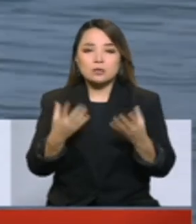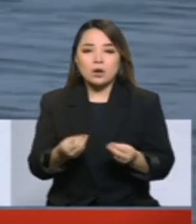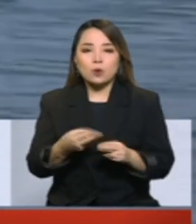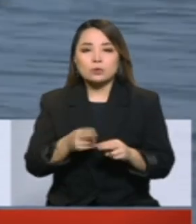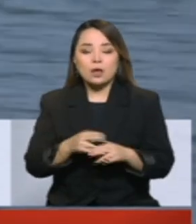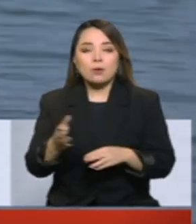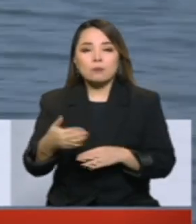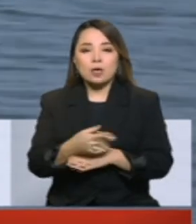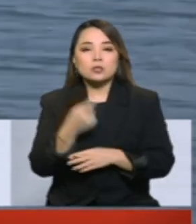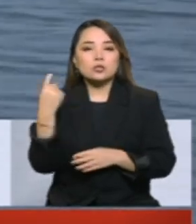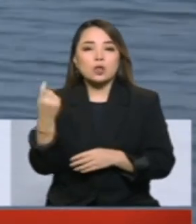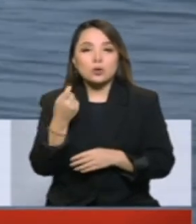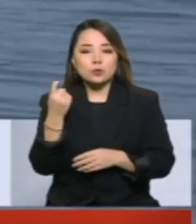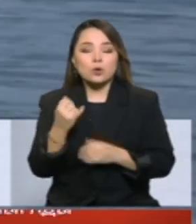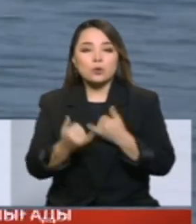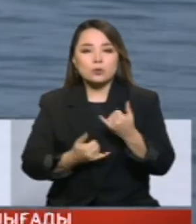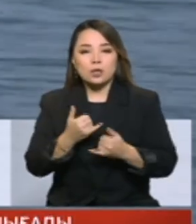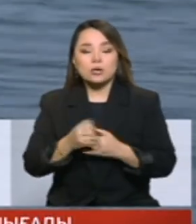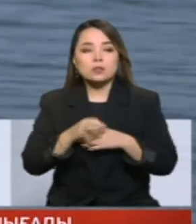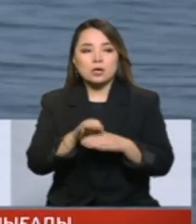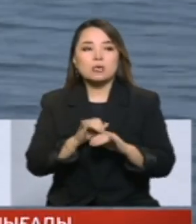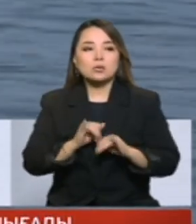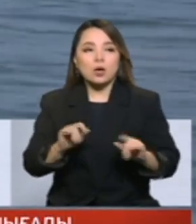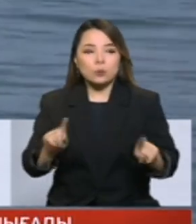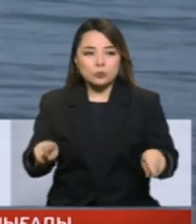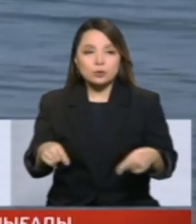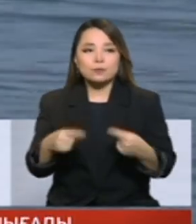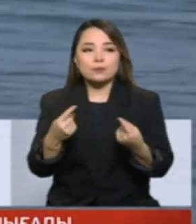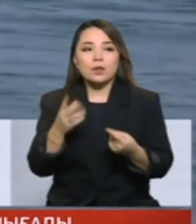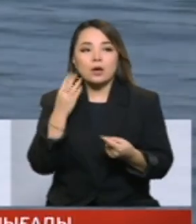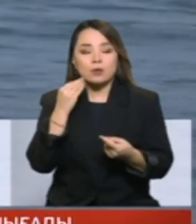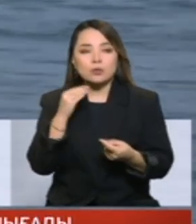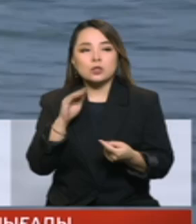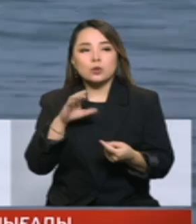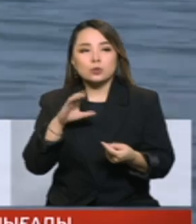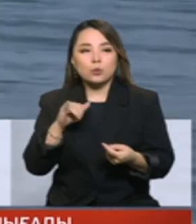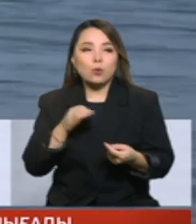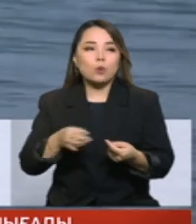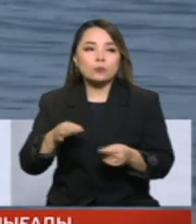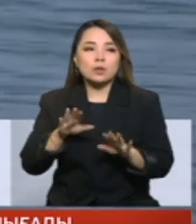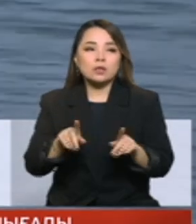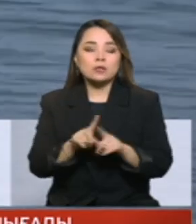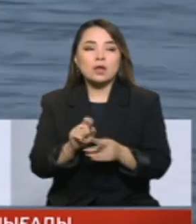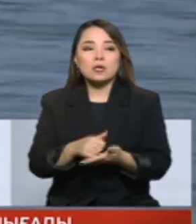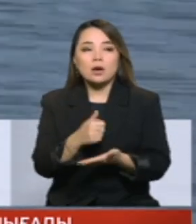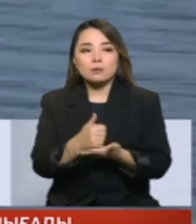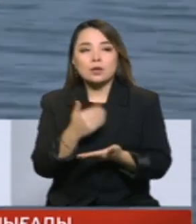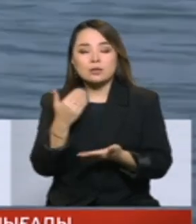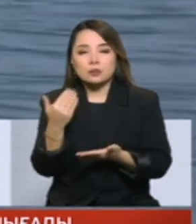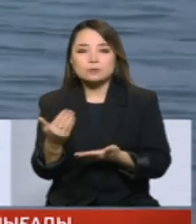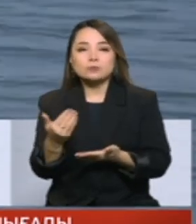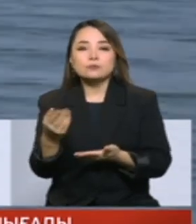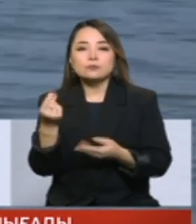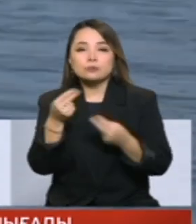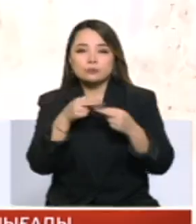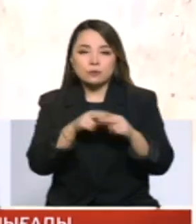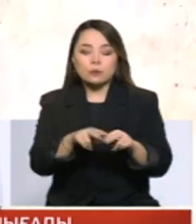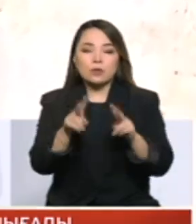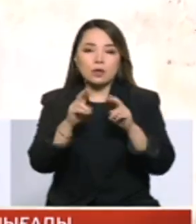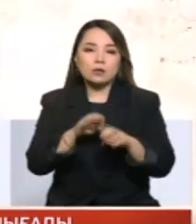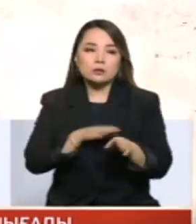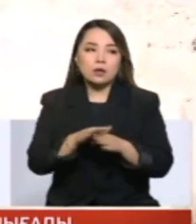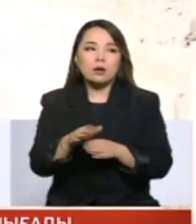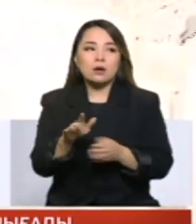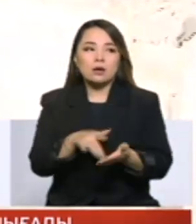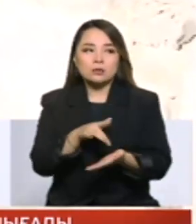осы балық өсіру шаруашылықтарын дамыту үшін Алматы және Жетісу облыстары әкімдігінің тарапынан субсидиялық қарастырылған.